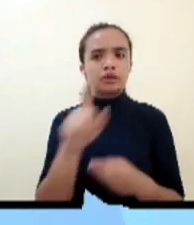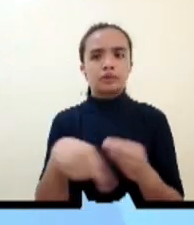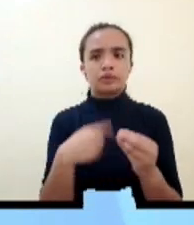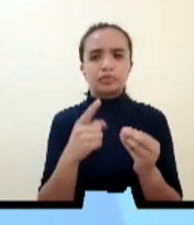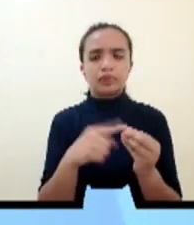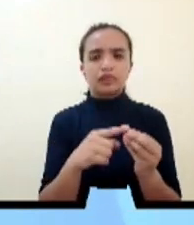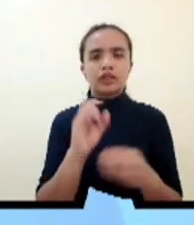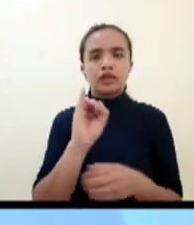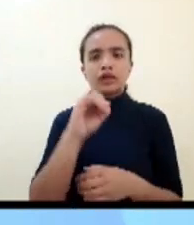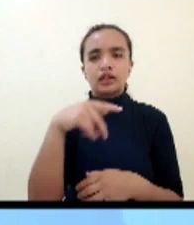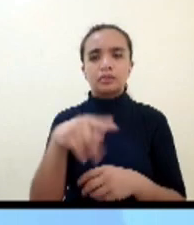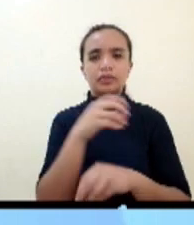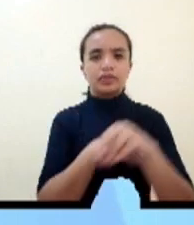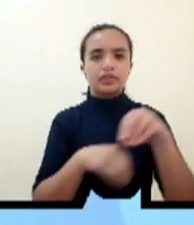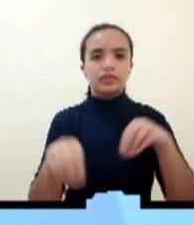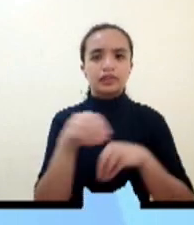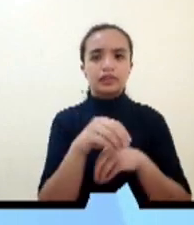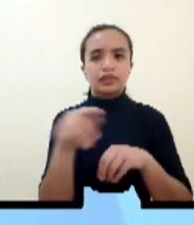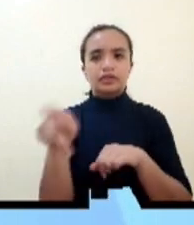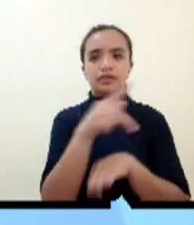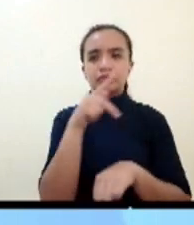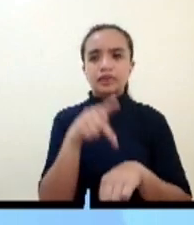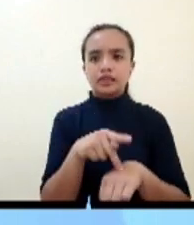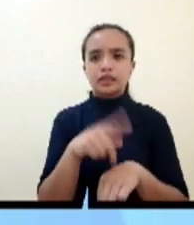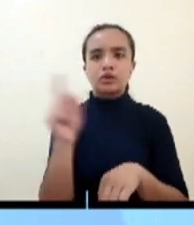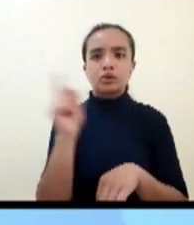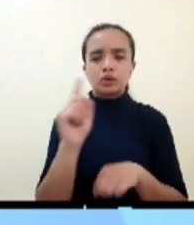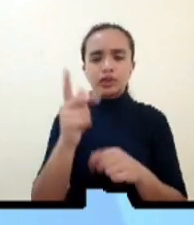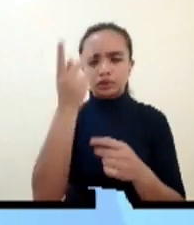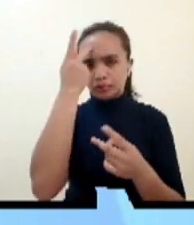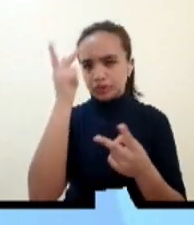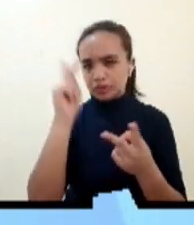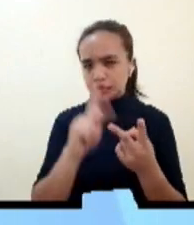Exchange Philippines? At ano po ang pangunahing layunin po nito, sir?